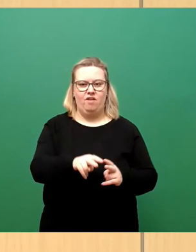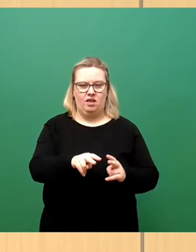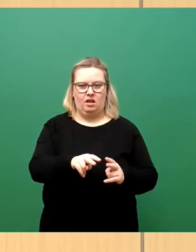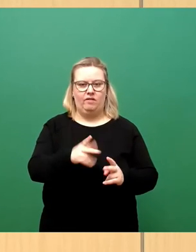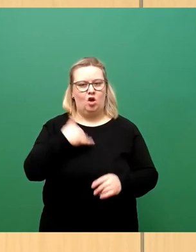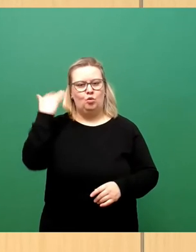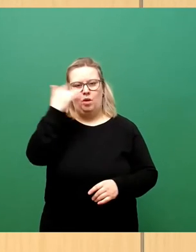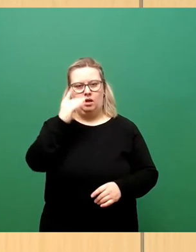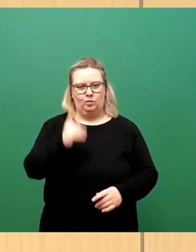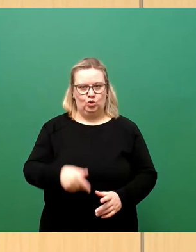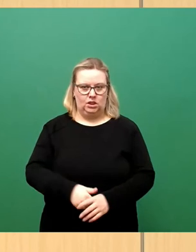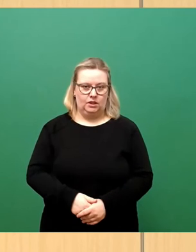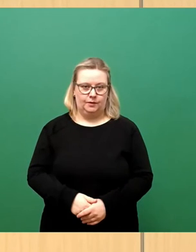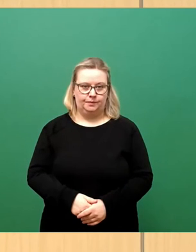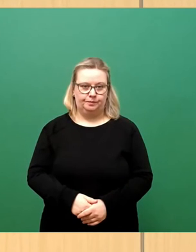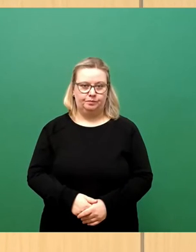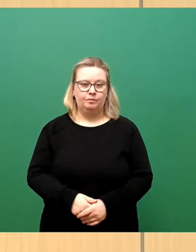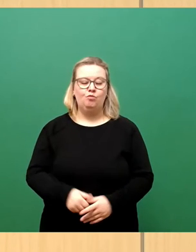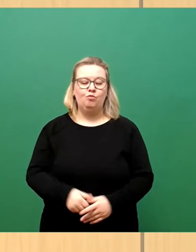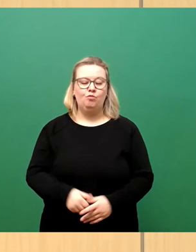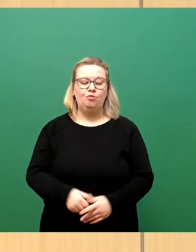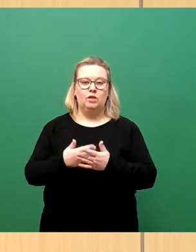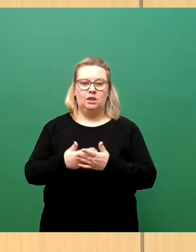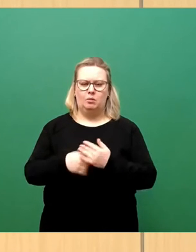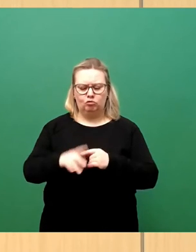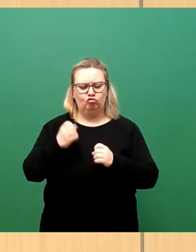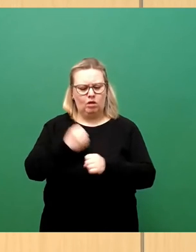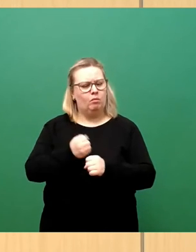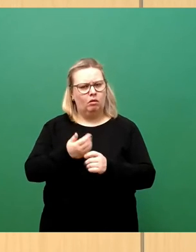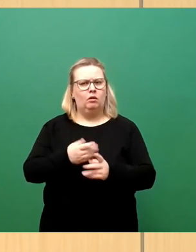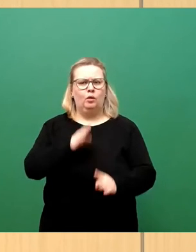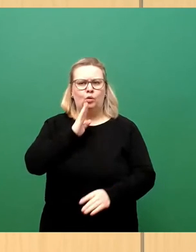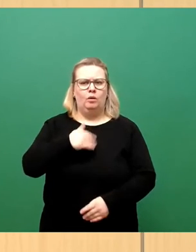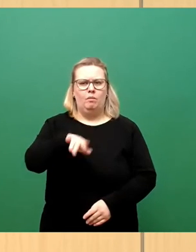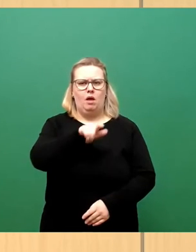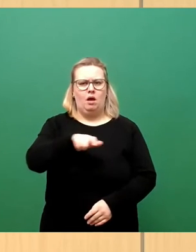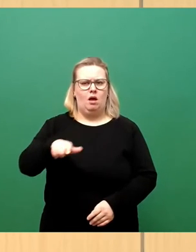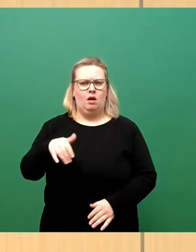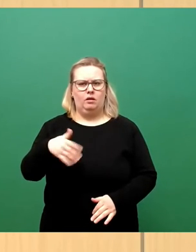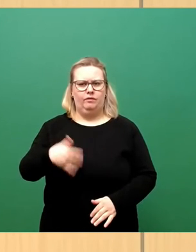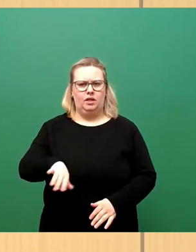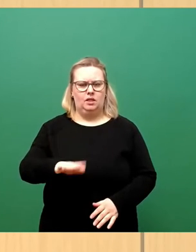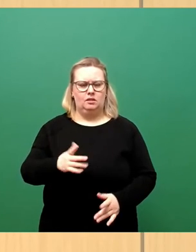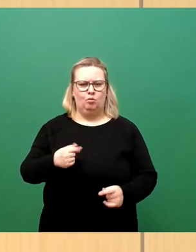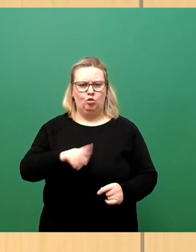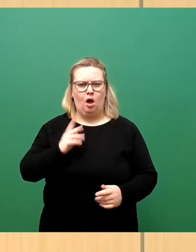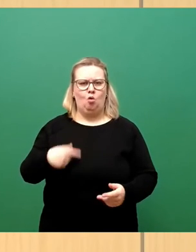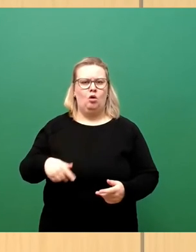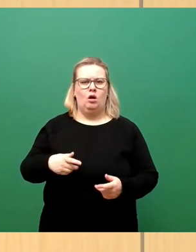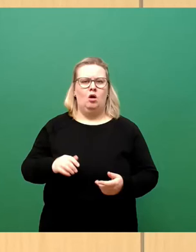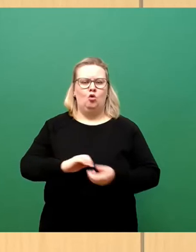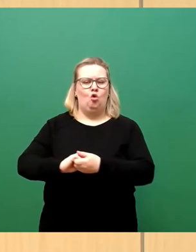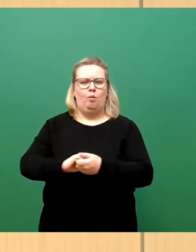müssen. Insofern hat es hier nie unsere Mehrheit gegeben. Es hat eigentlich nie eine Mehrheit gegeben für eine Veränderung des kooperativen